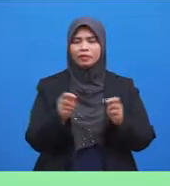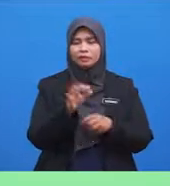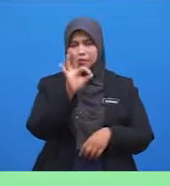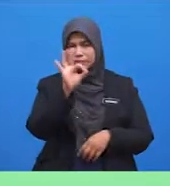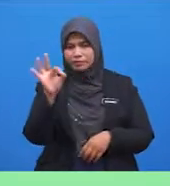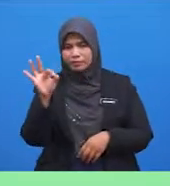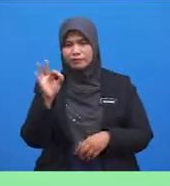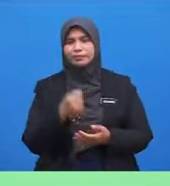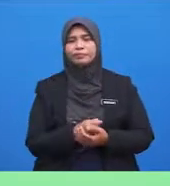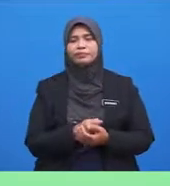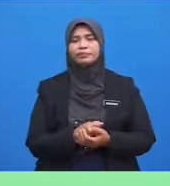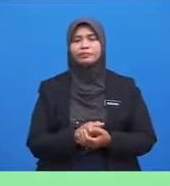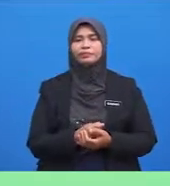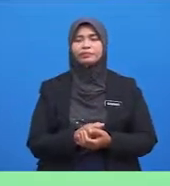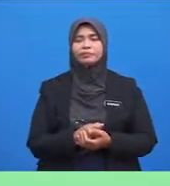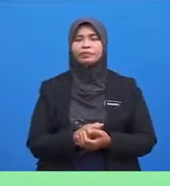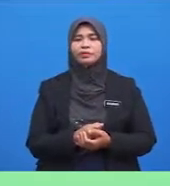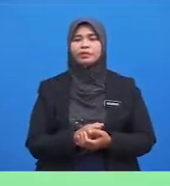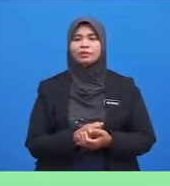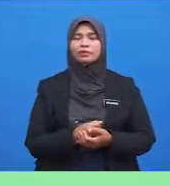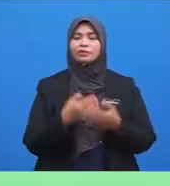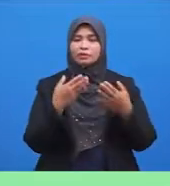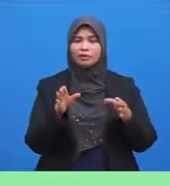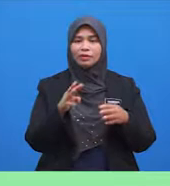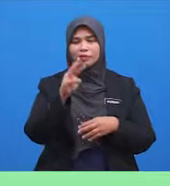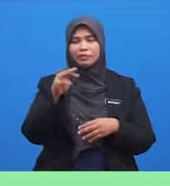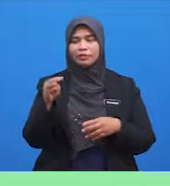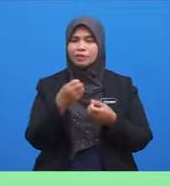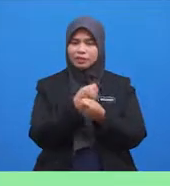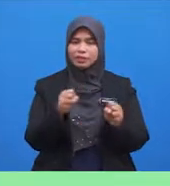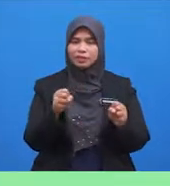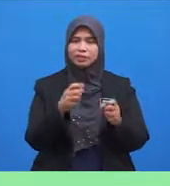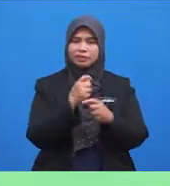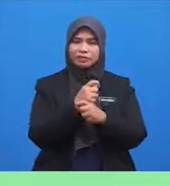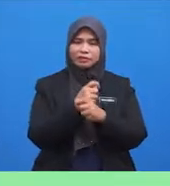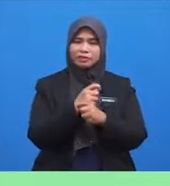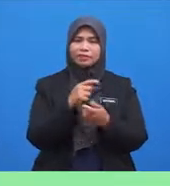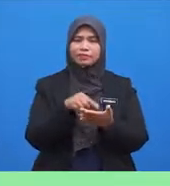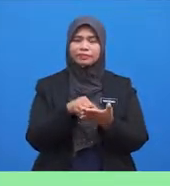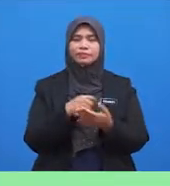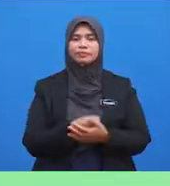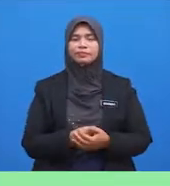Bagaimana murid-murid? Sudahkah murid-murid menyiapkan tugasan yang diberikan?